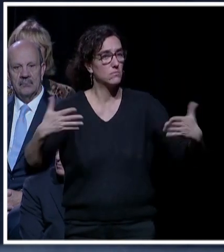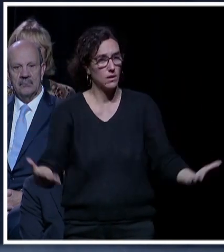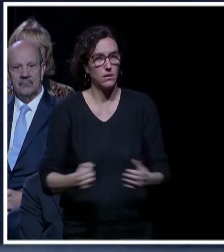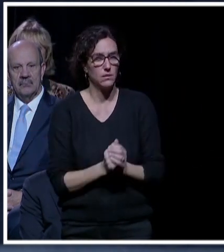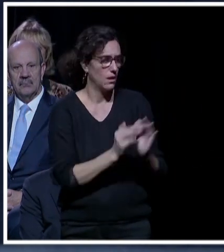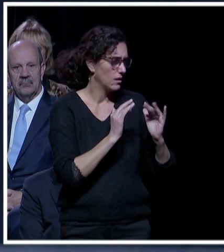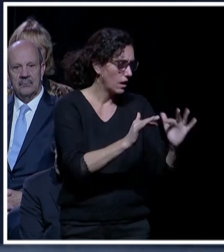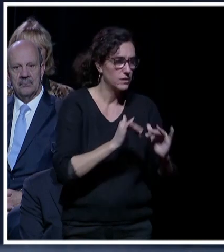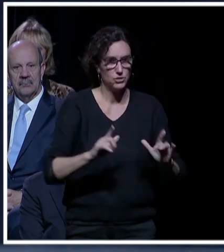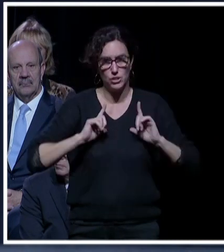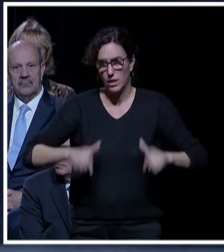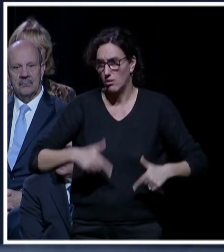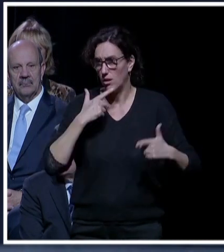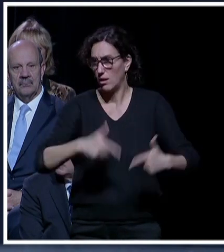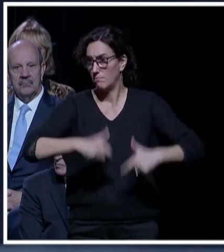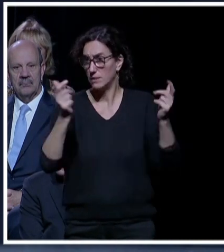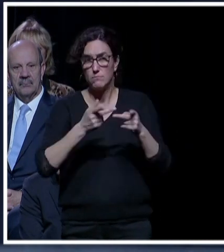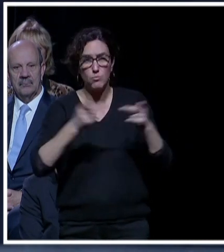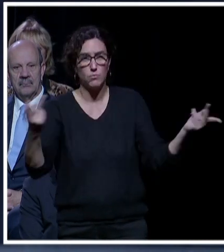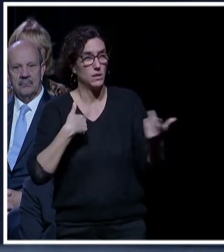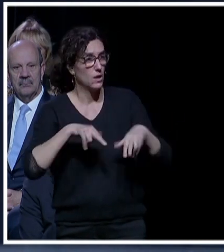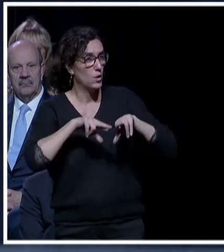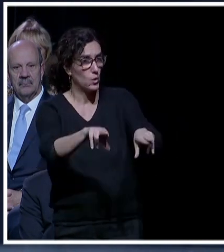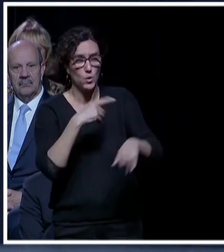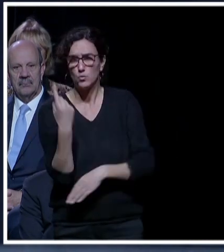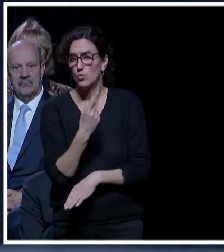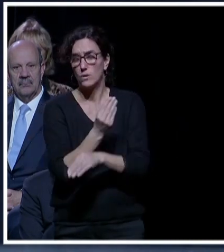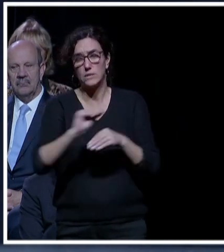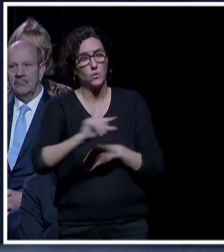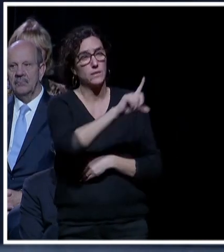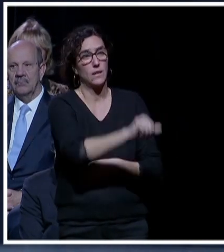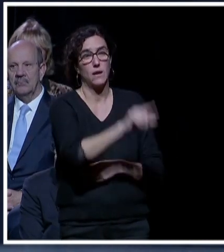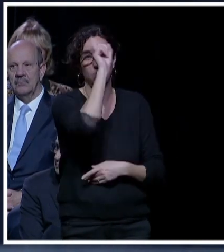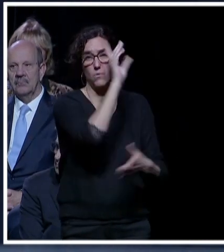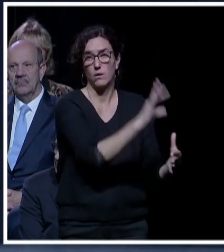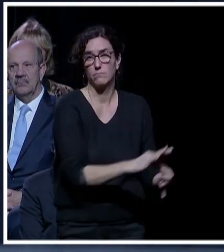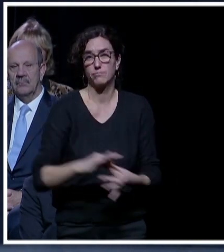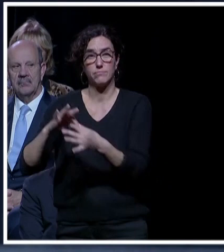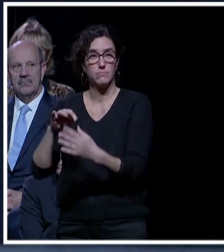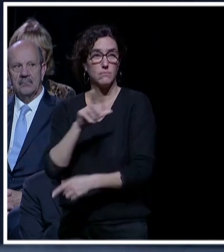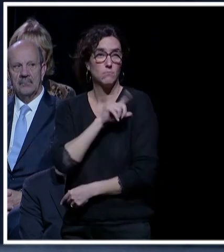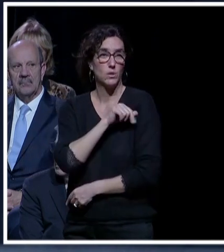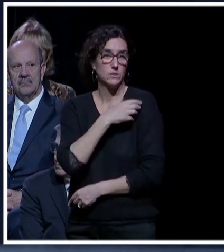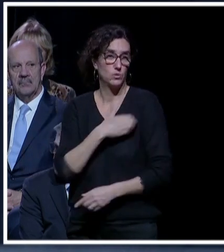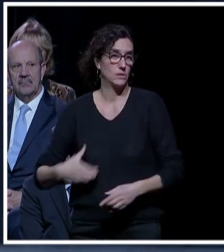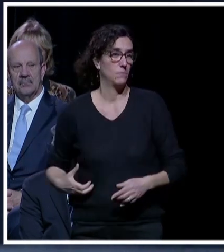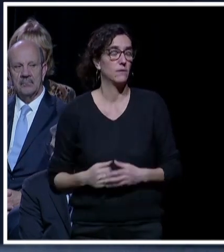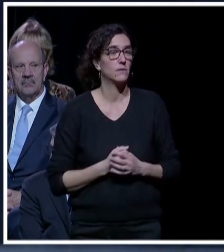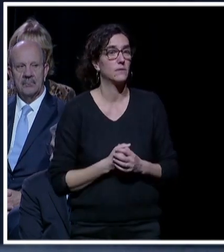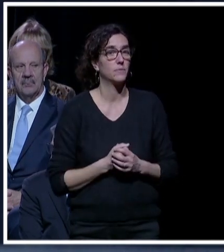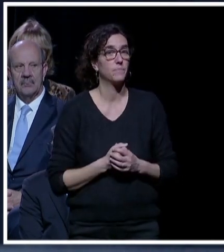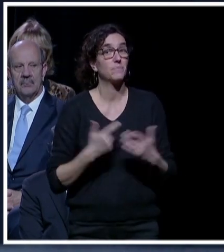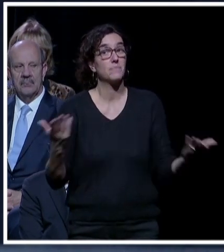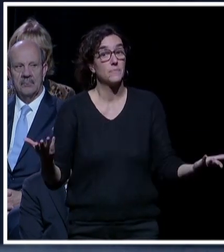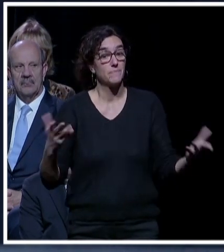nos écoles, nos bâtiments publics, nos rues sont sécurisées en étant directement reliées à la police municipale. Grâce